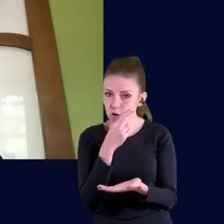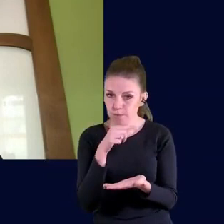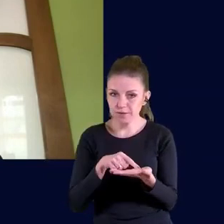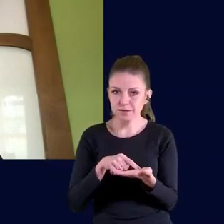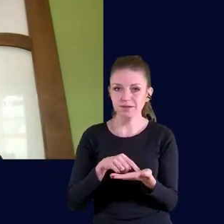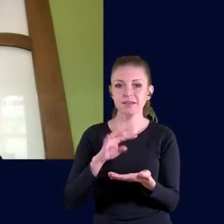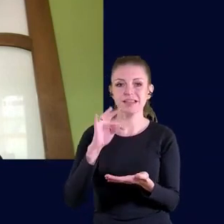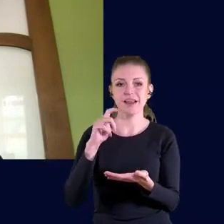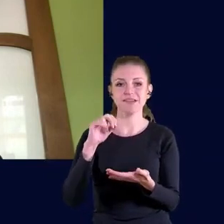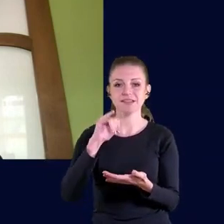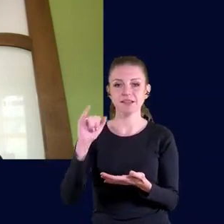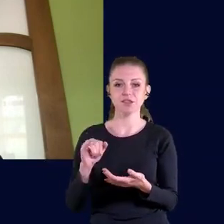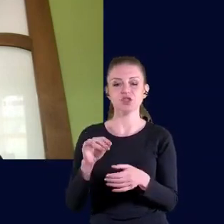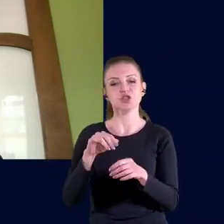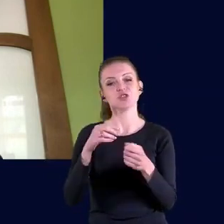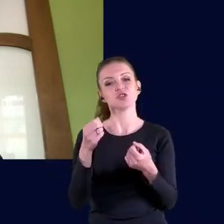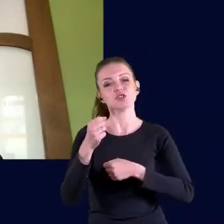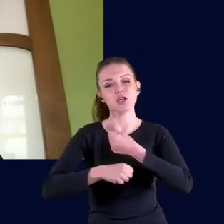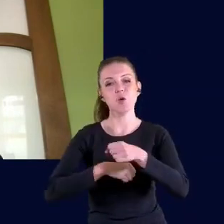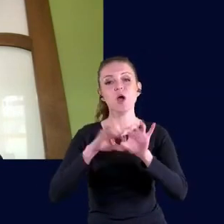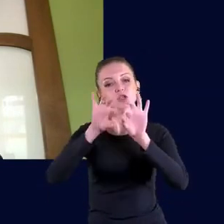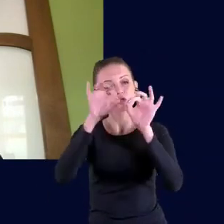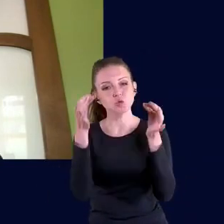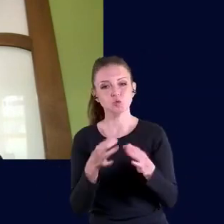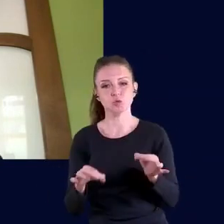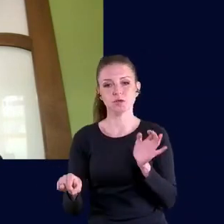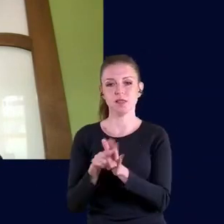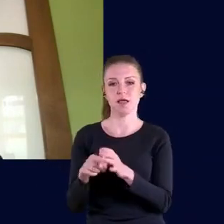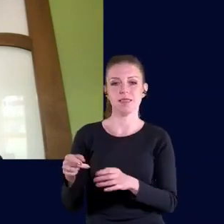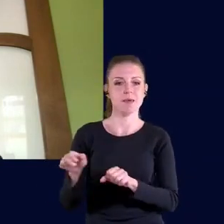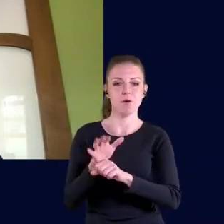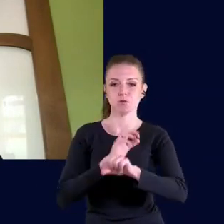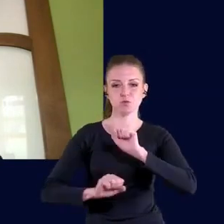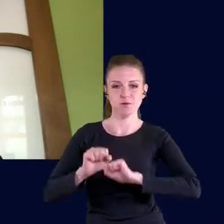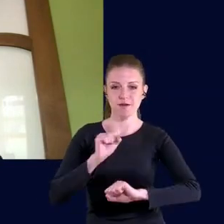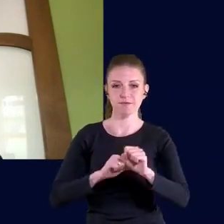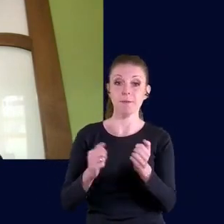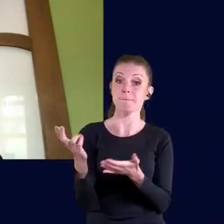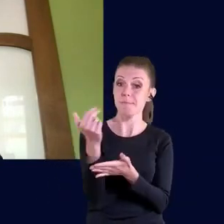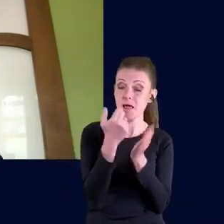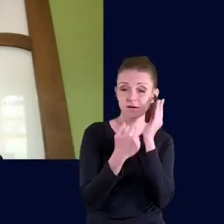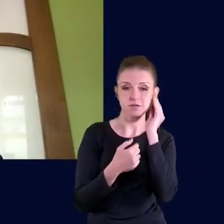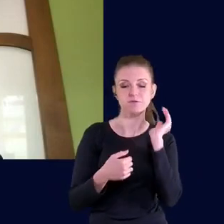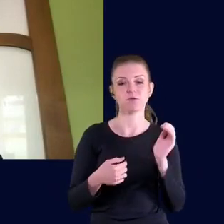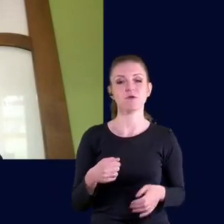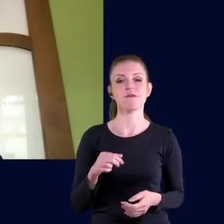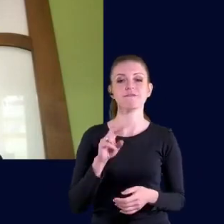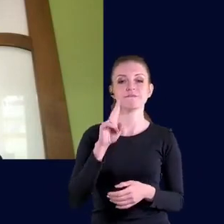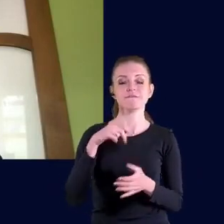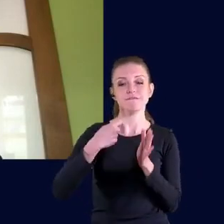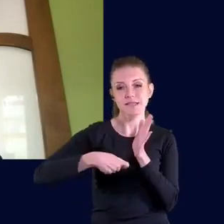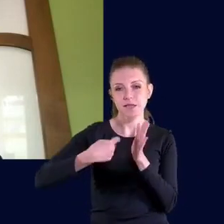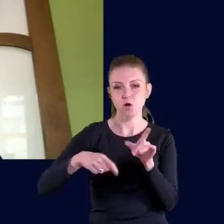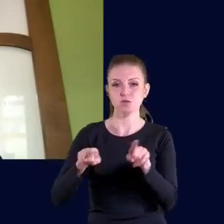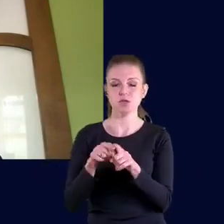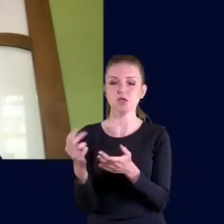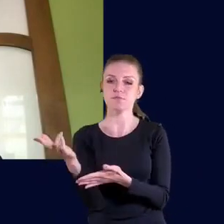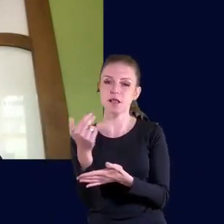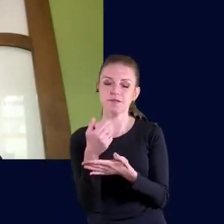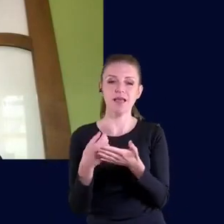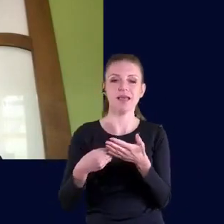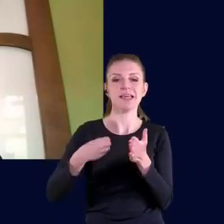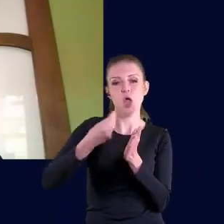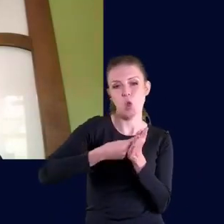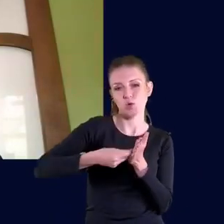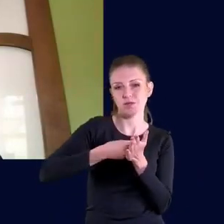trawestacji dzieł sztuki dla potrzeb osób z niepełnosprawnością wzroku malarstwem wideo animacją oraz ilustracją